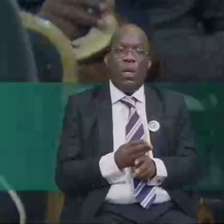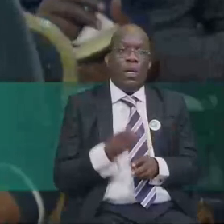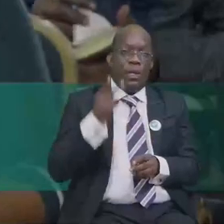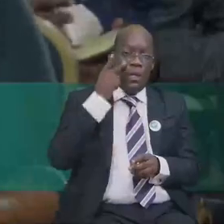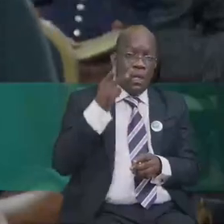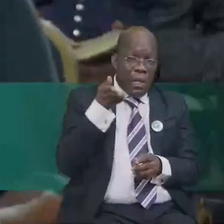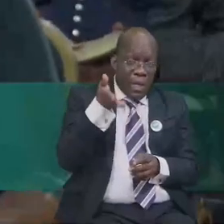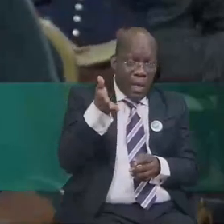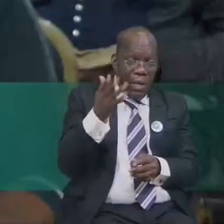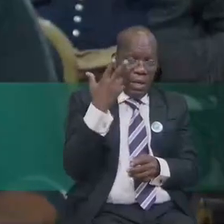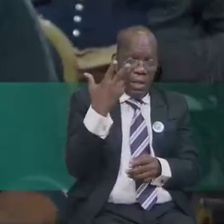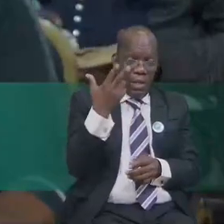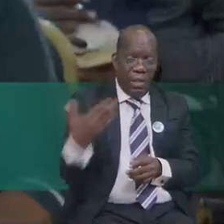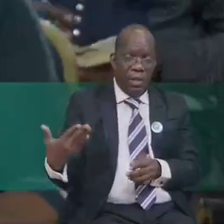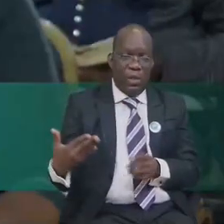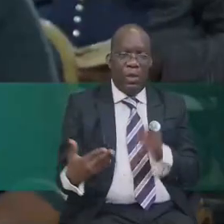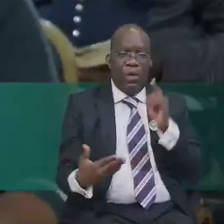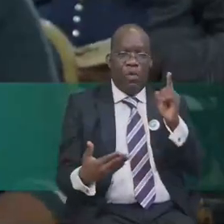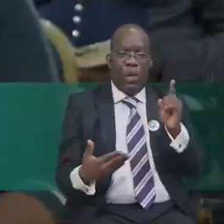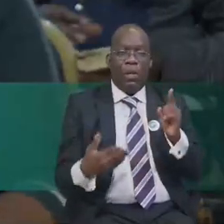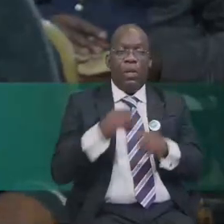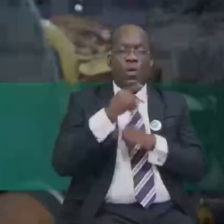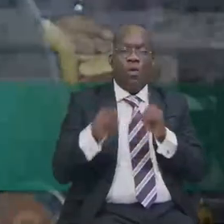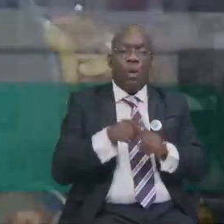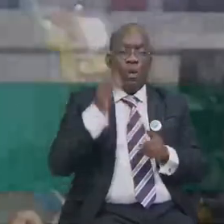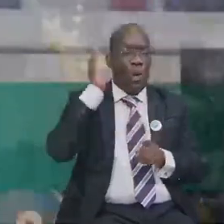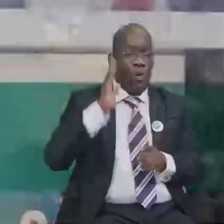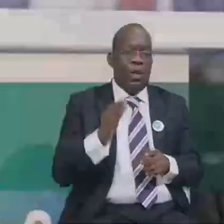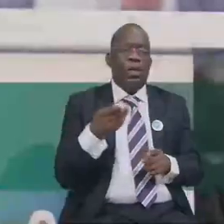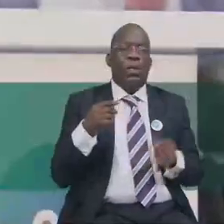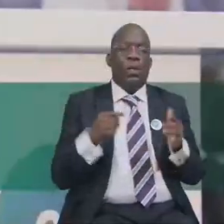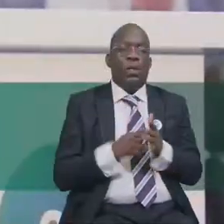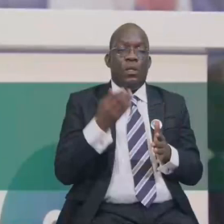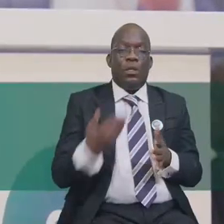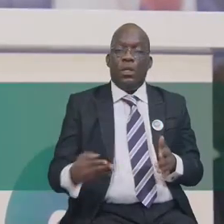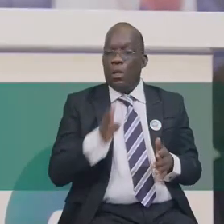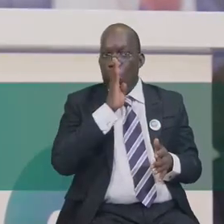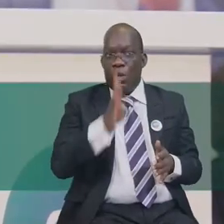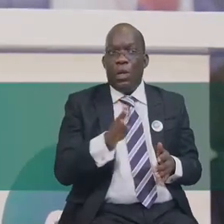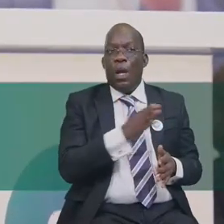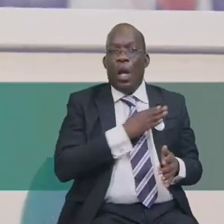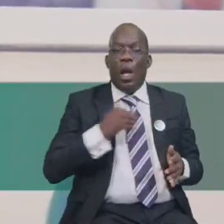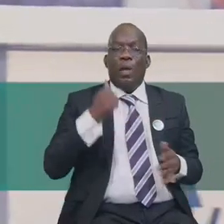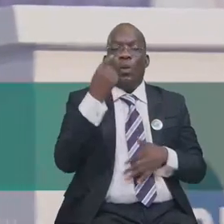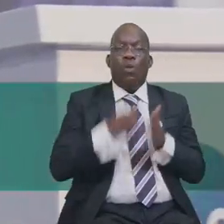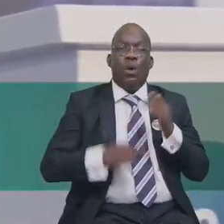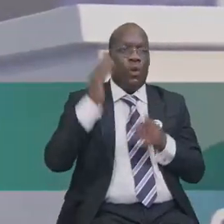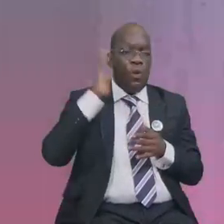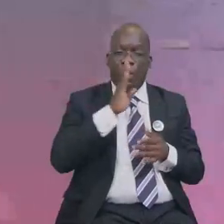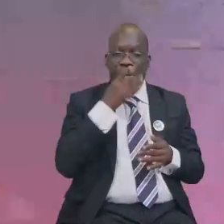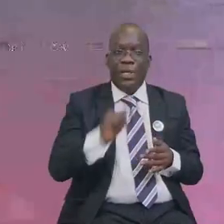choses? Quand est-ce que cela viendra? Quel sera le signe de ton avènement? Et